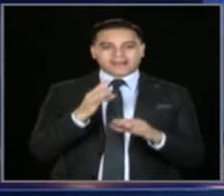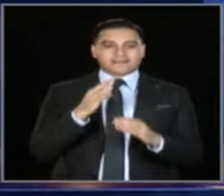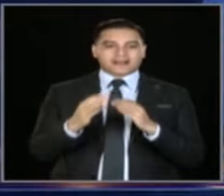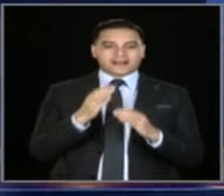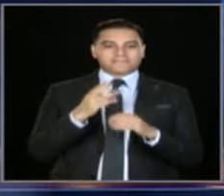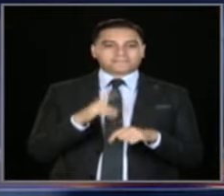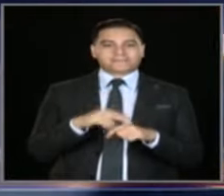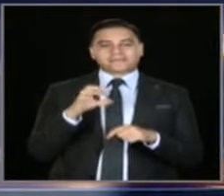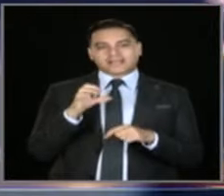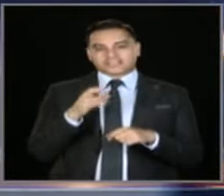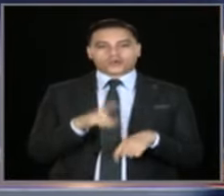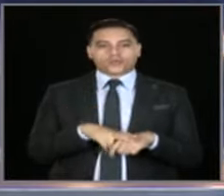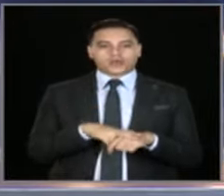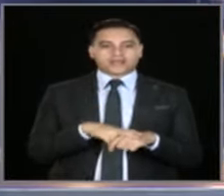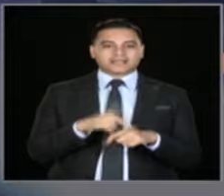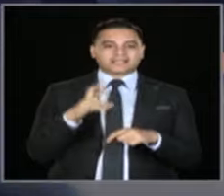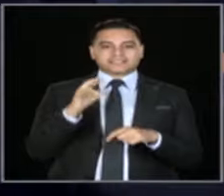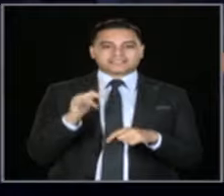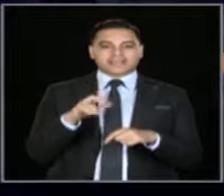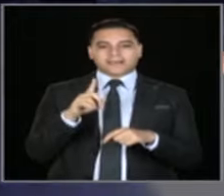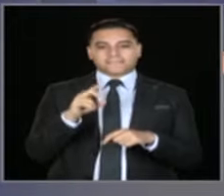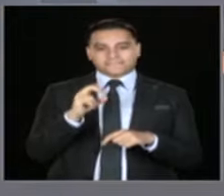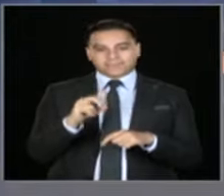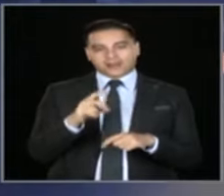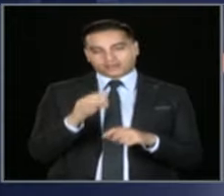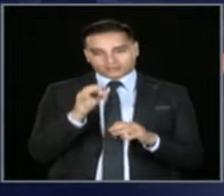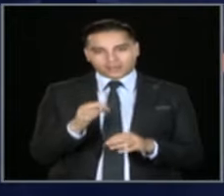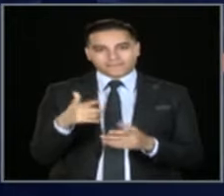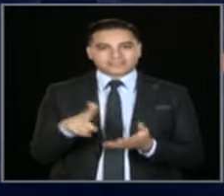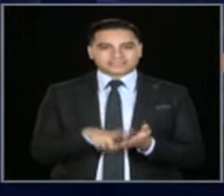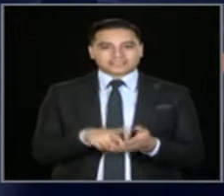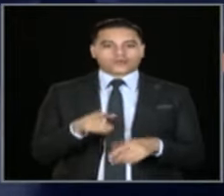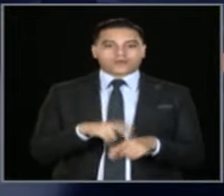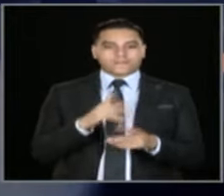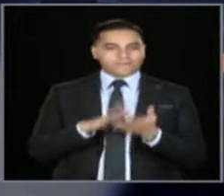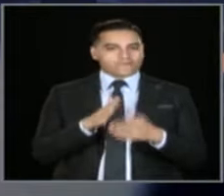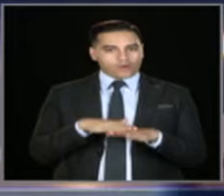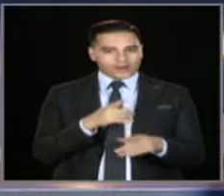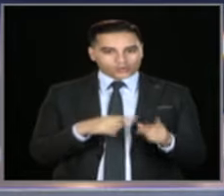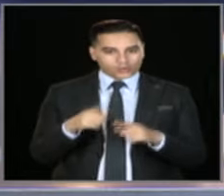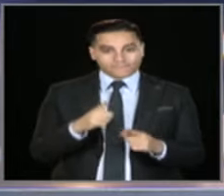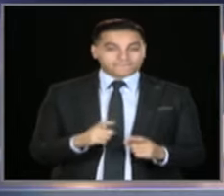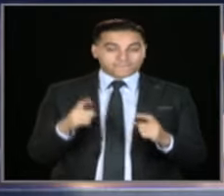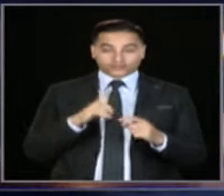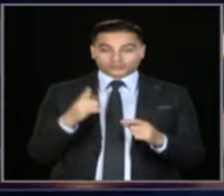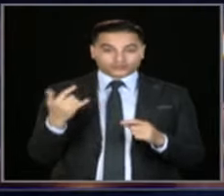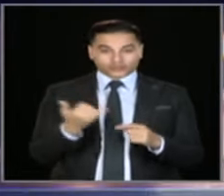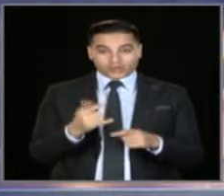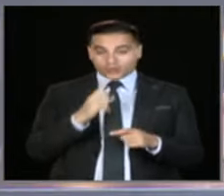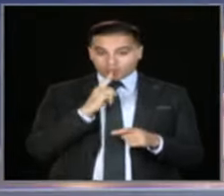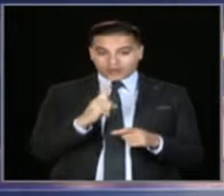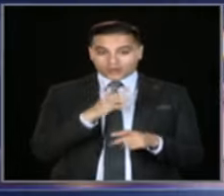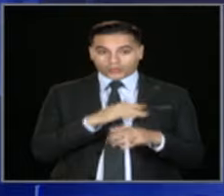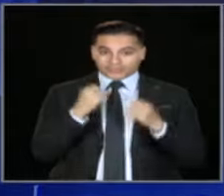الكاملة 9 نقاط. الزيبق طبعاً أصحاب الست نقاط، برافو عليكو. كان ماتش مش سهل، ولكن